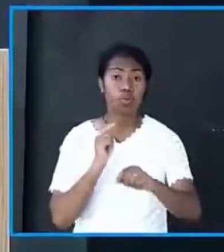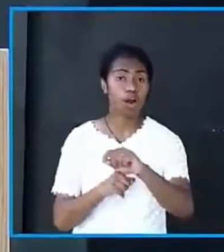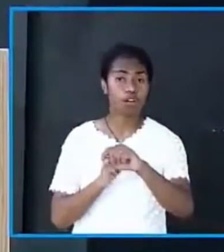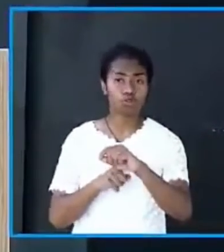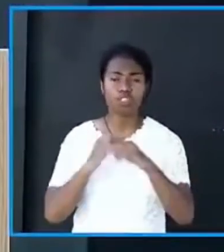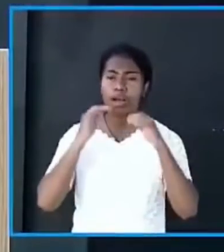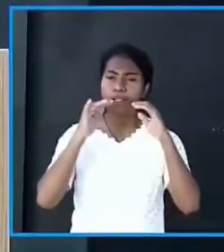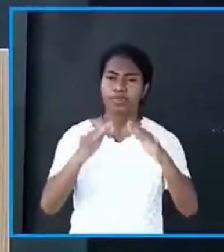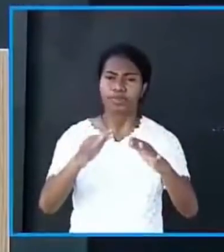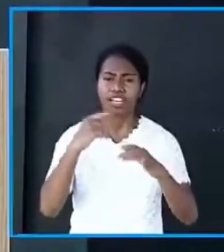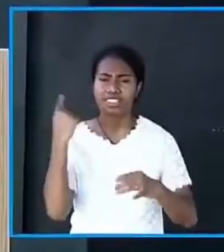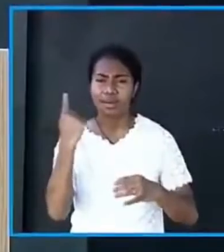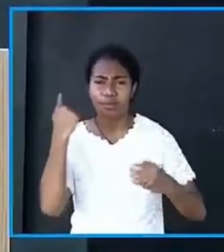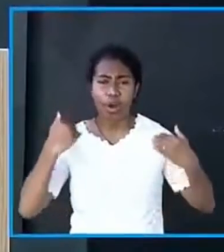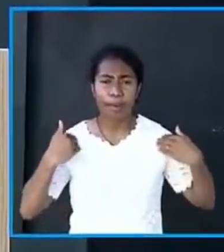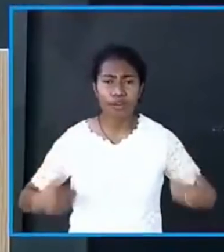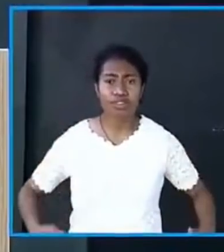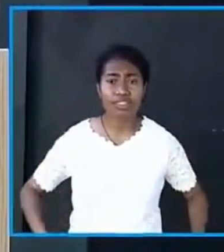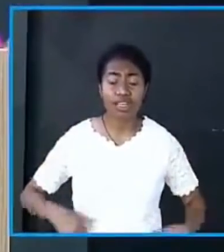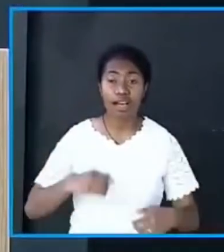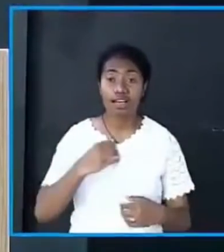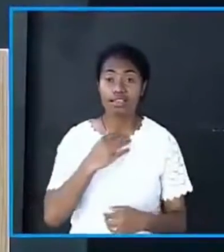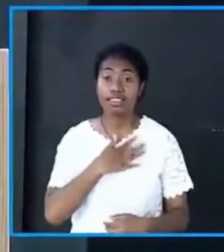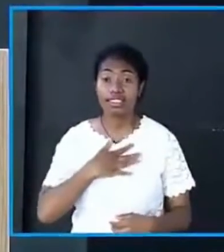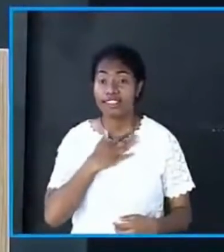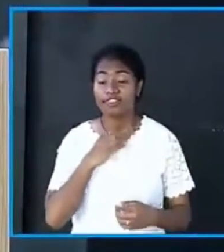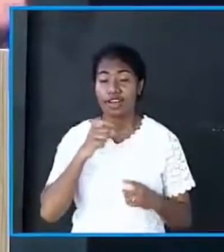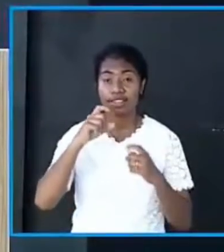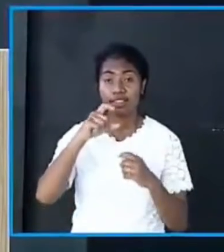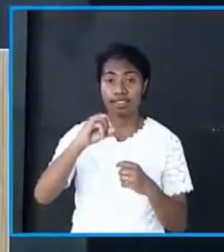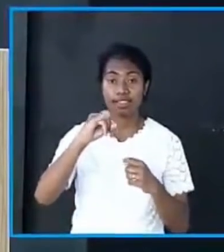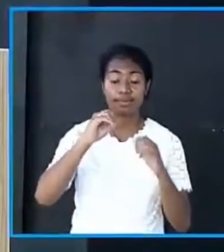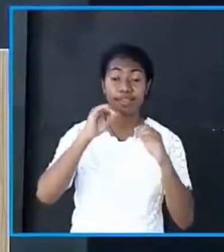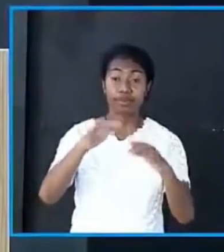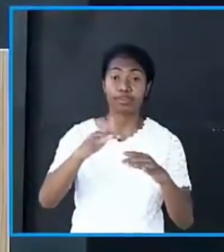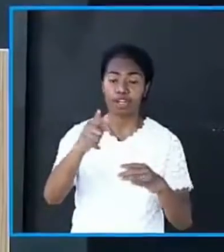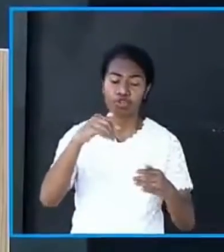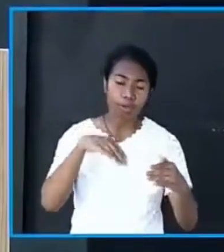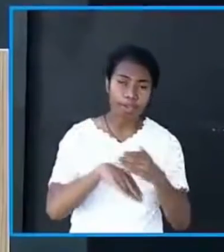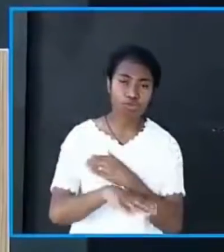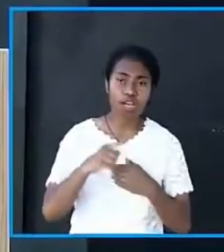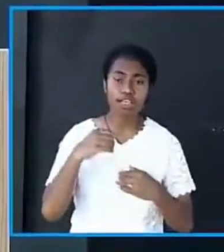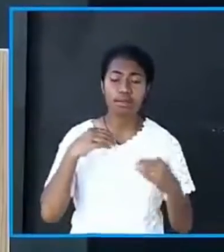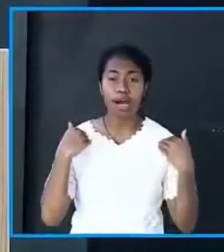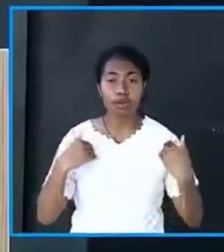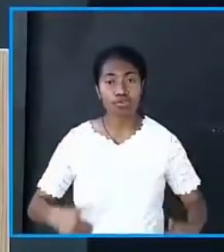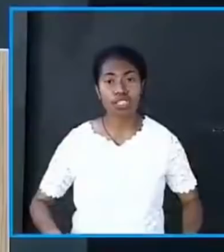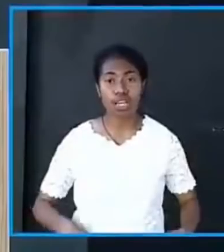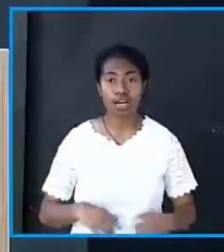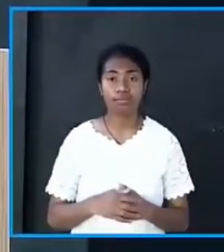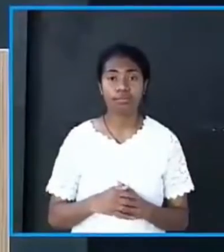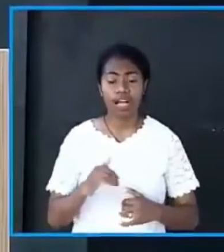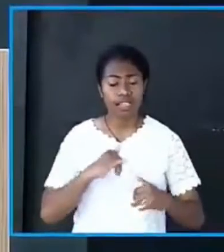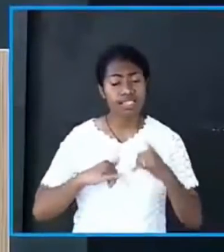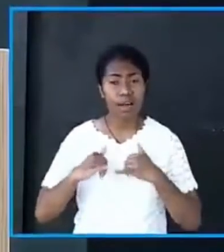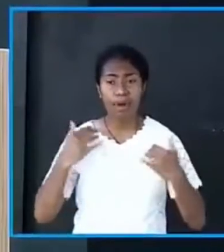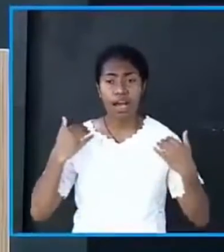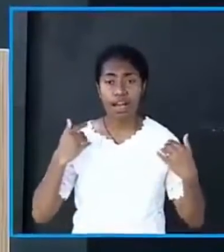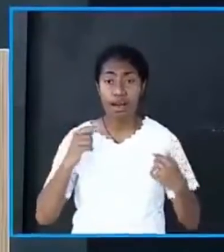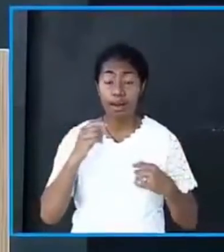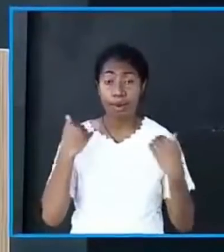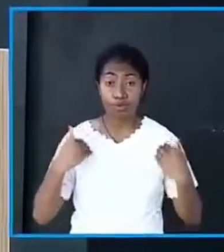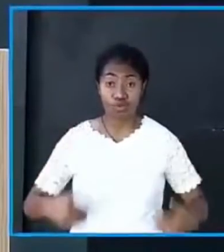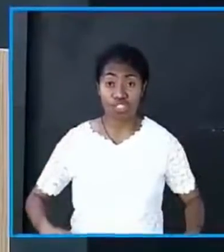manusia sifat mencipta juga dimasukkan karena sifat mencipta lihat sudah masukkan